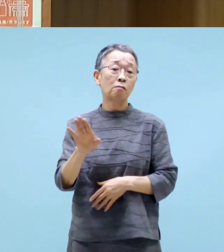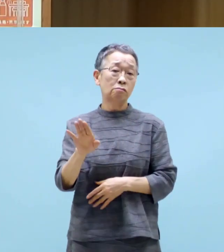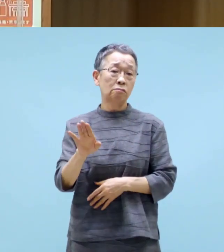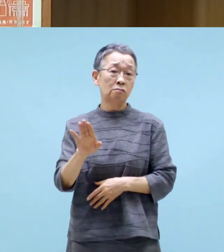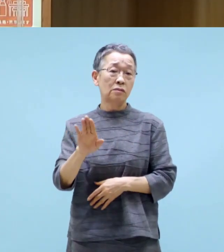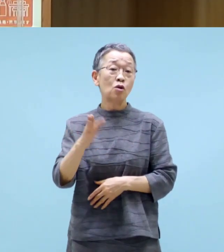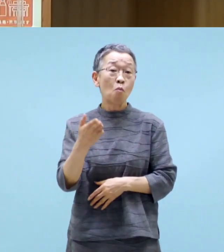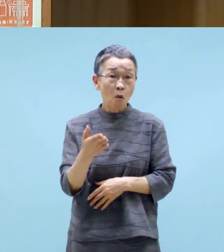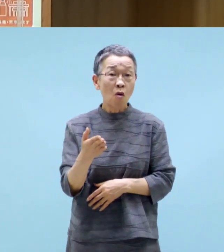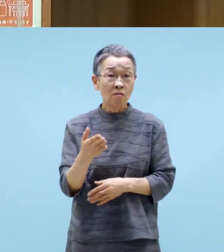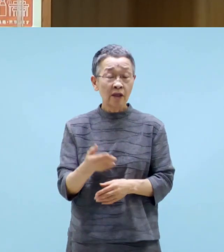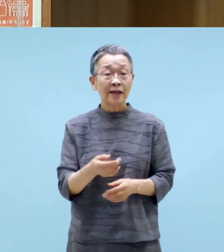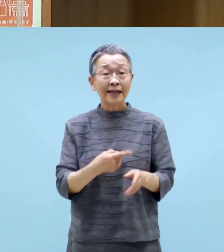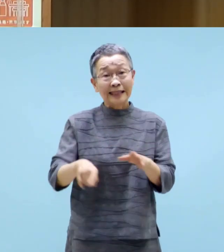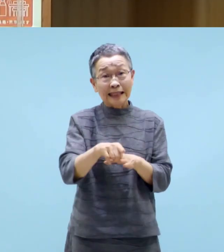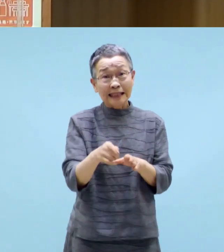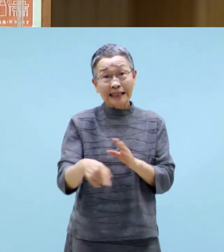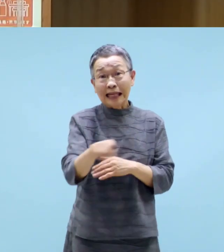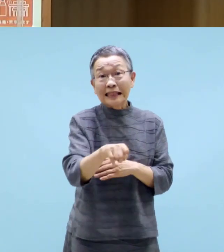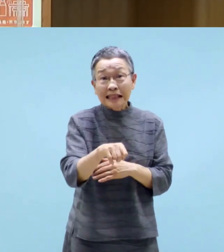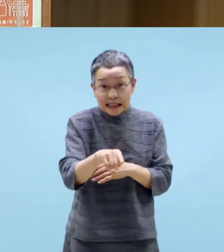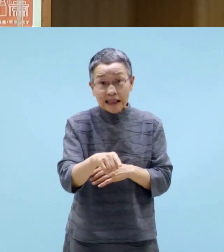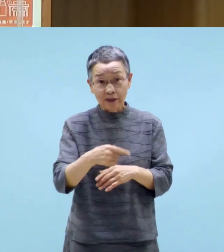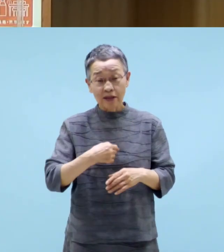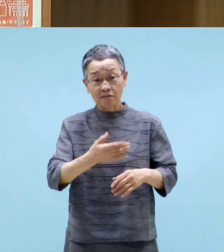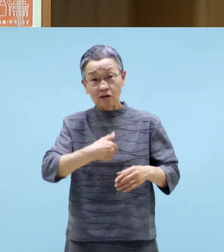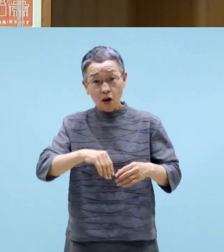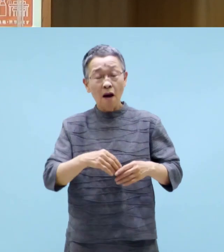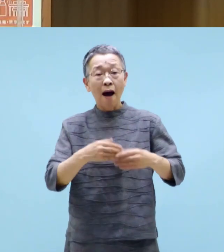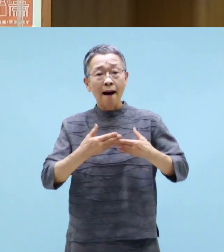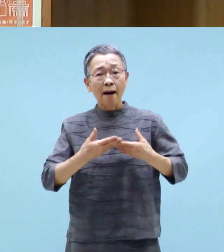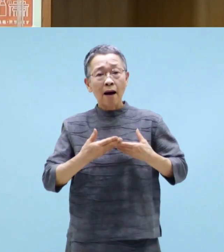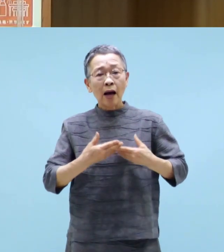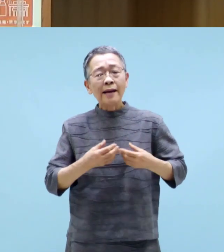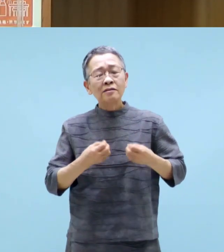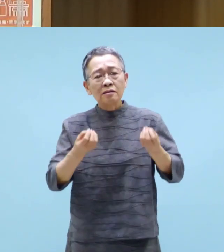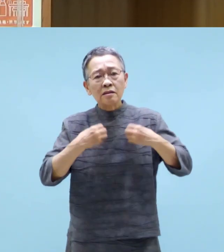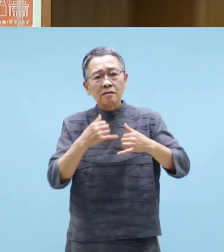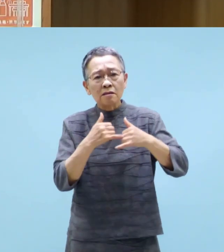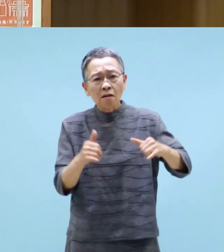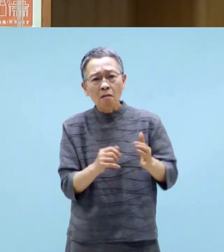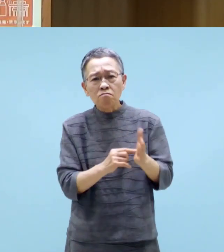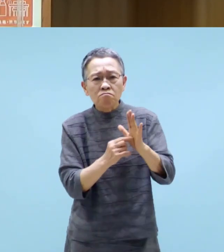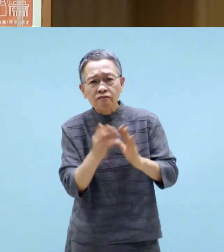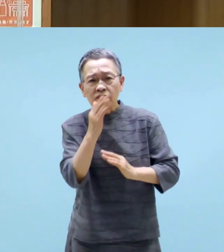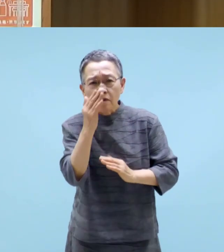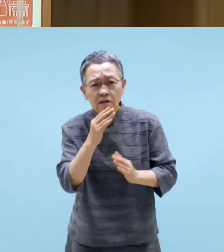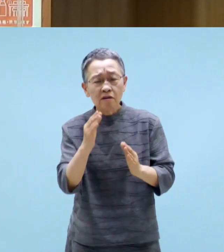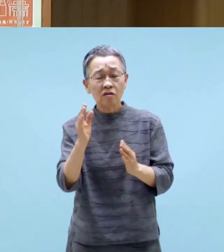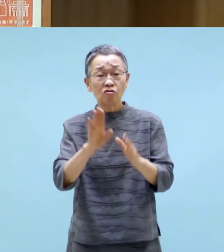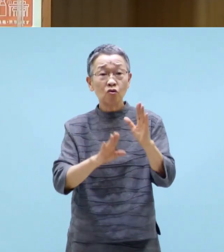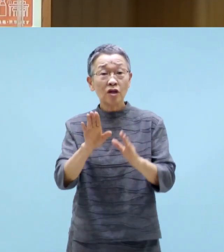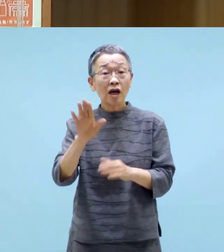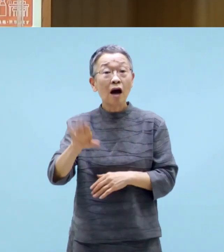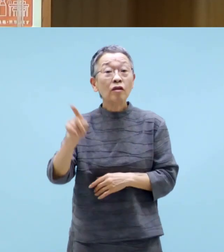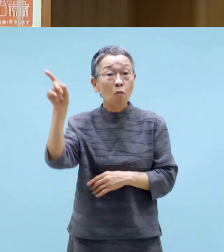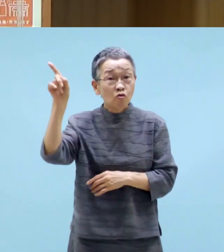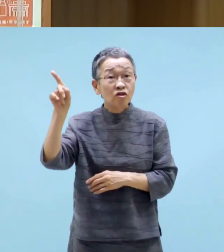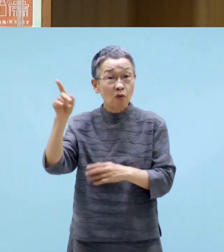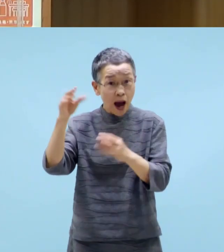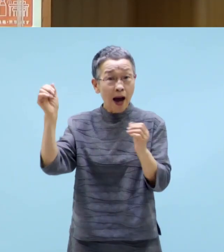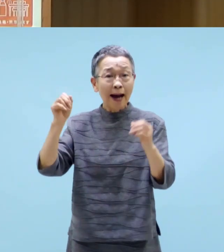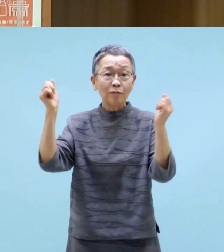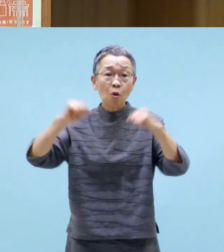あの先手先手っていうことでもう感染がもうほとんど出てなくても、じゃあ出したら国として認めるのかって言ったらそうはならないと思います。です